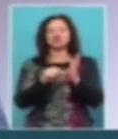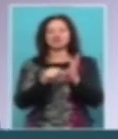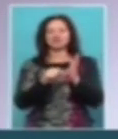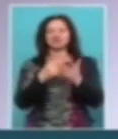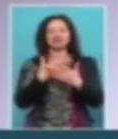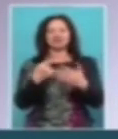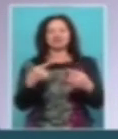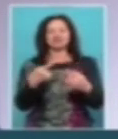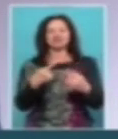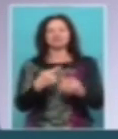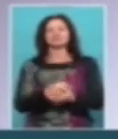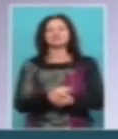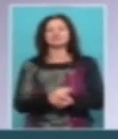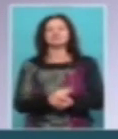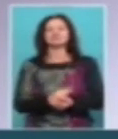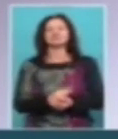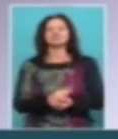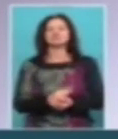отыр.